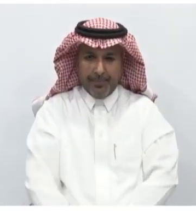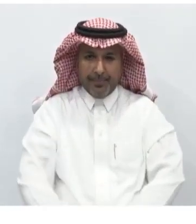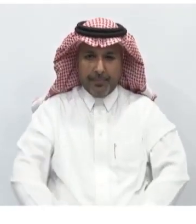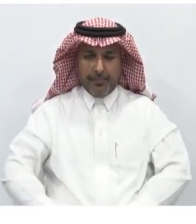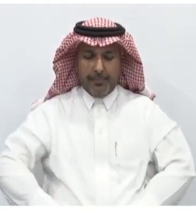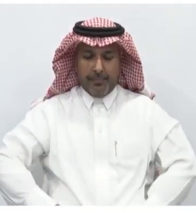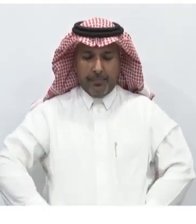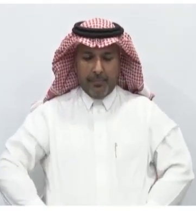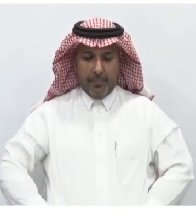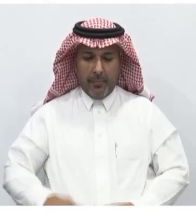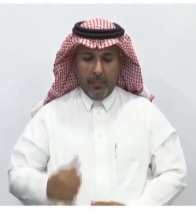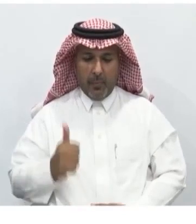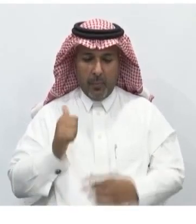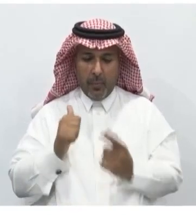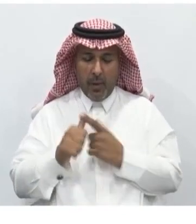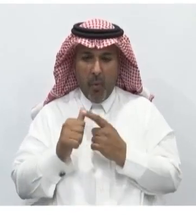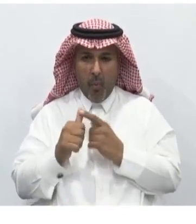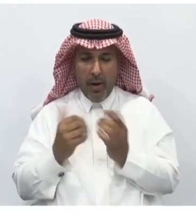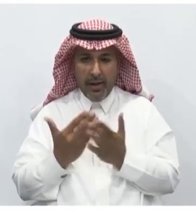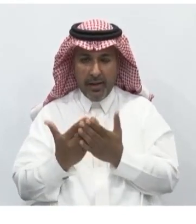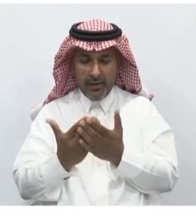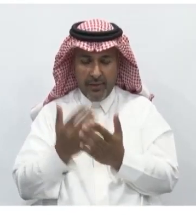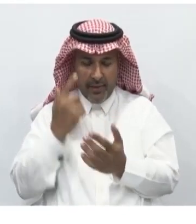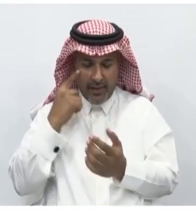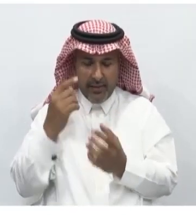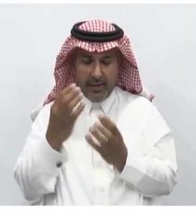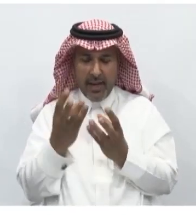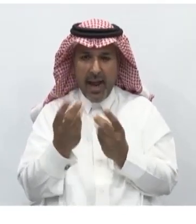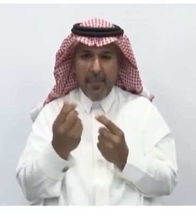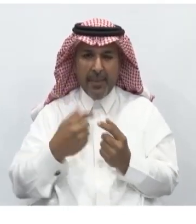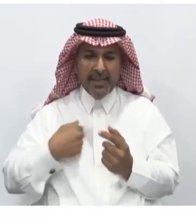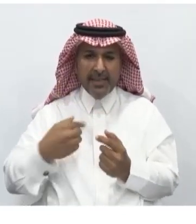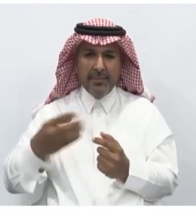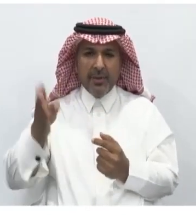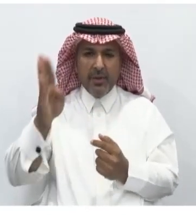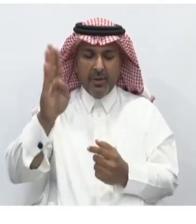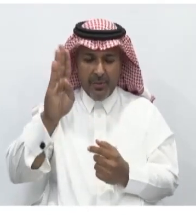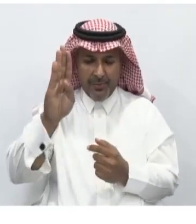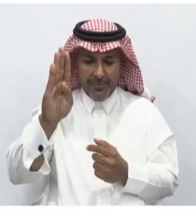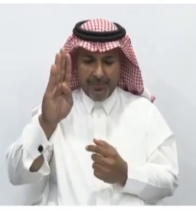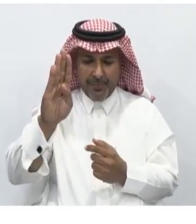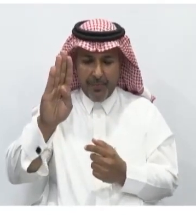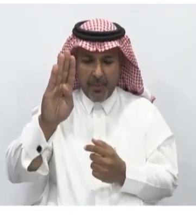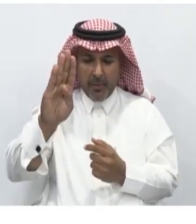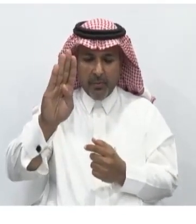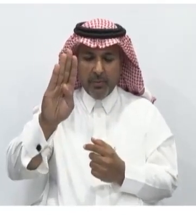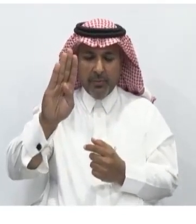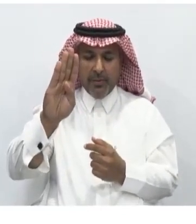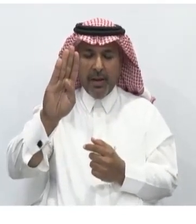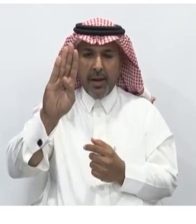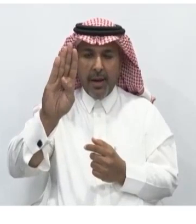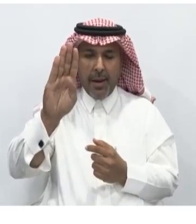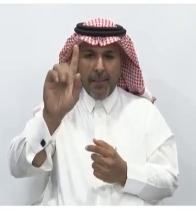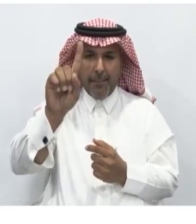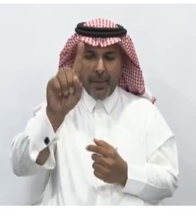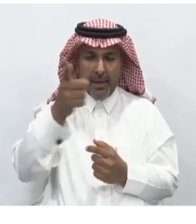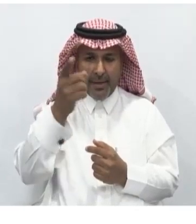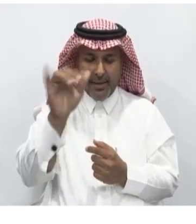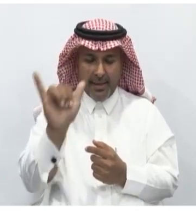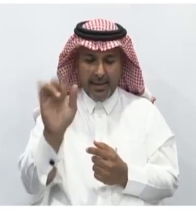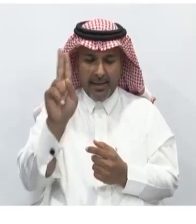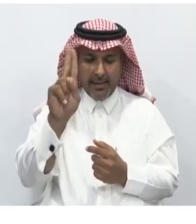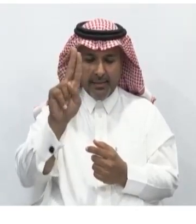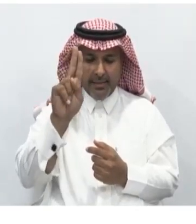كتلة كبريتات النحاس المائية وكبريتات النحاس اللامائية. كما أنك تعرف صيغة المركب ما عدا